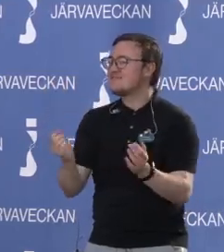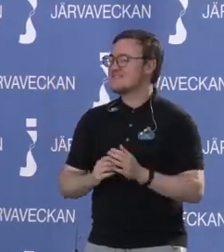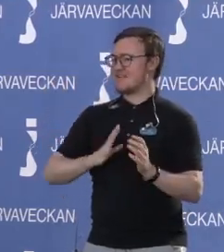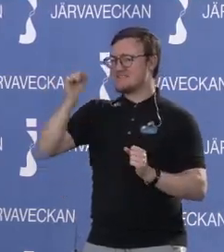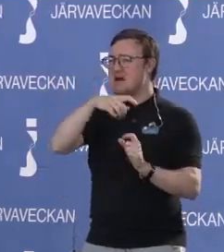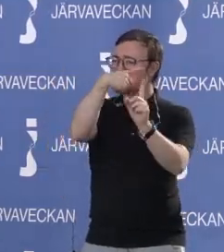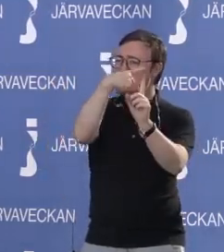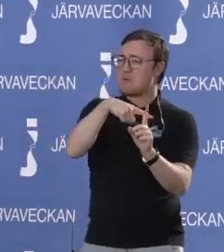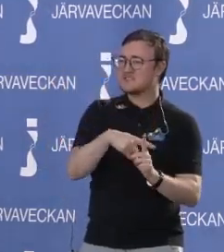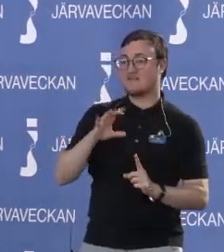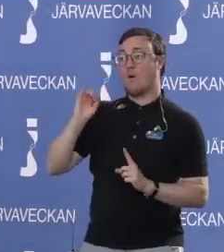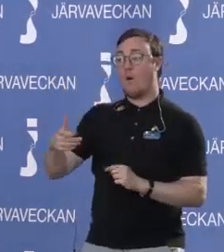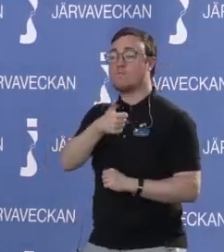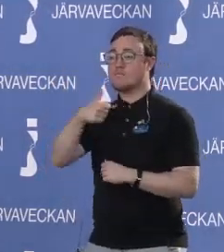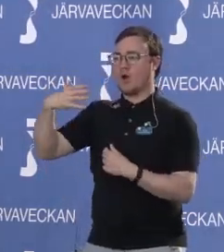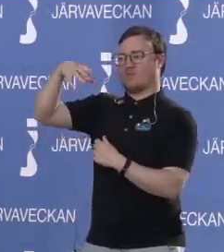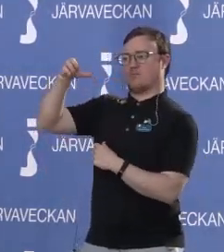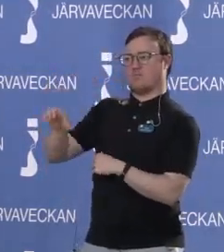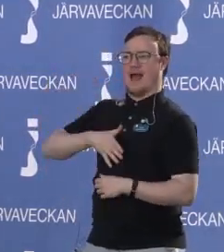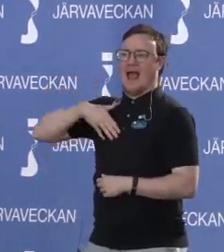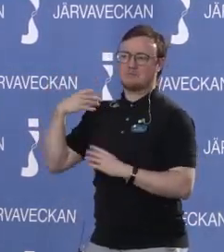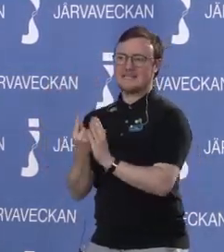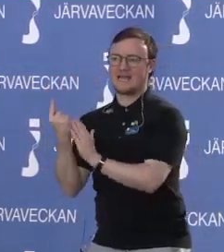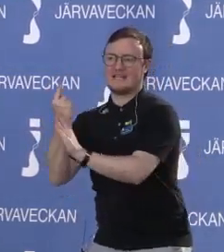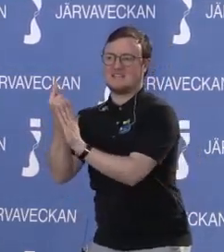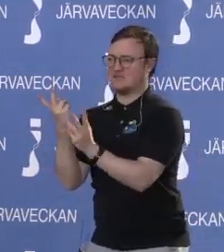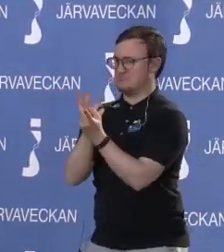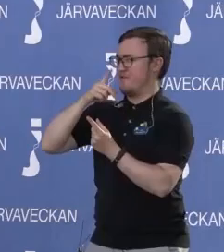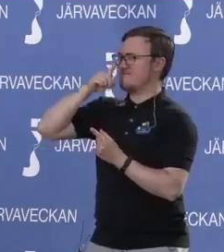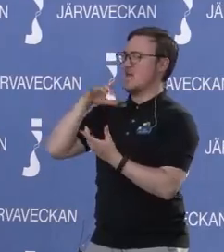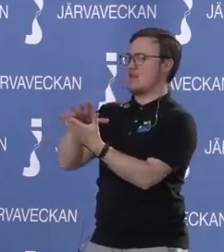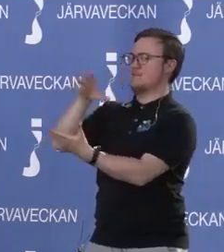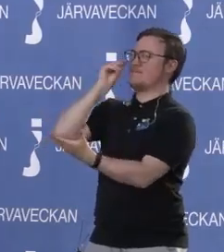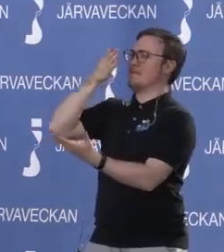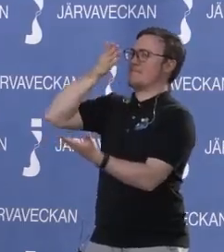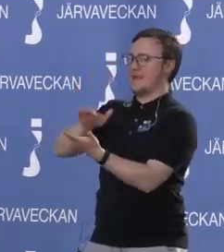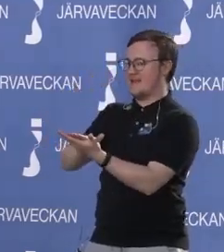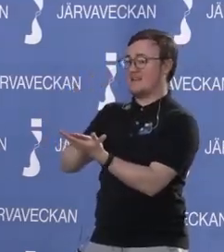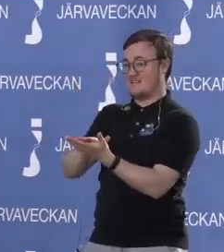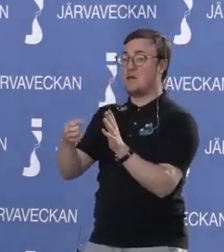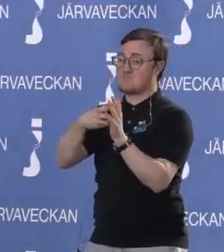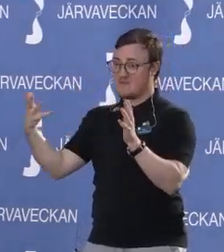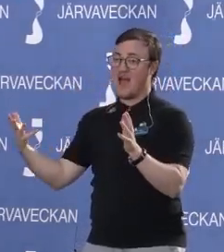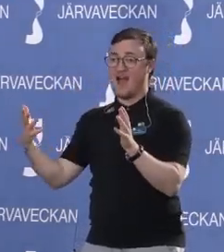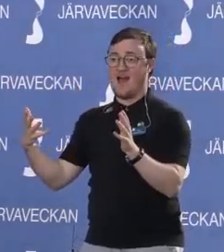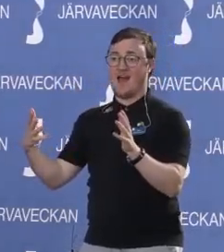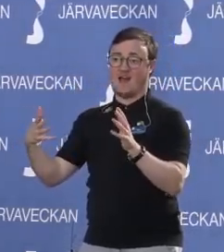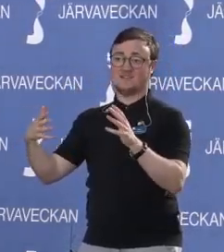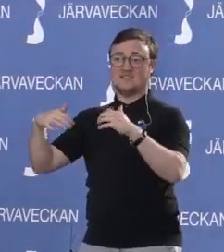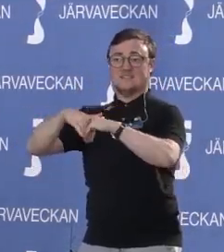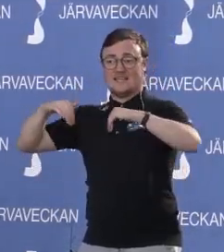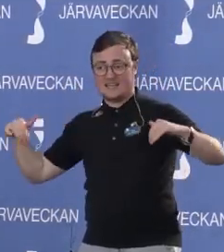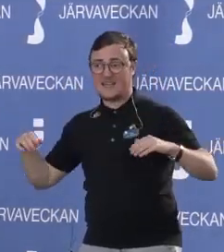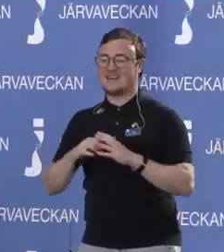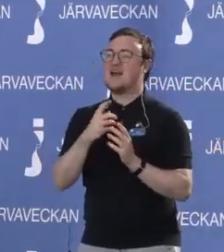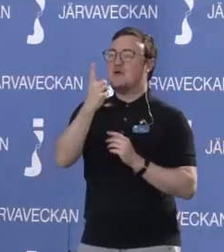ger vi en felaktig bild av världen. Och det kan ju också bidra i sin tur till polarisering. Vi har en satsning nu som är, det har ett väldigt gulligt namn,